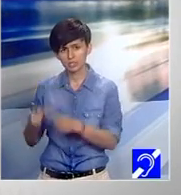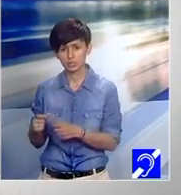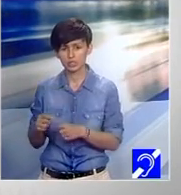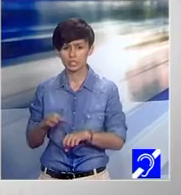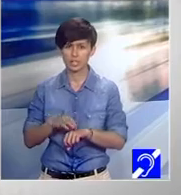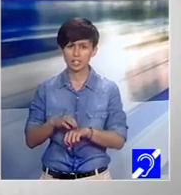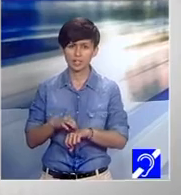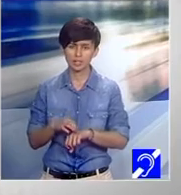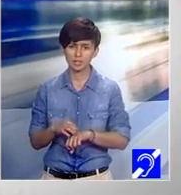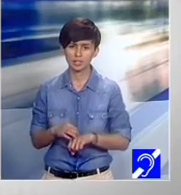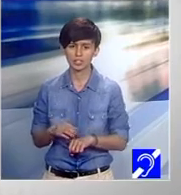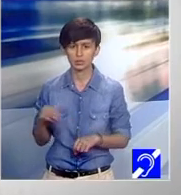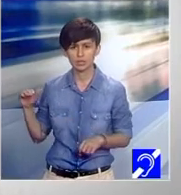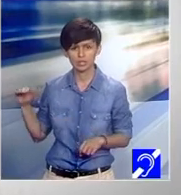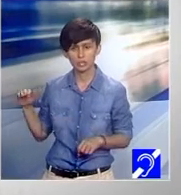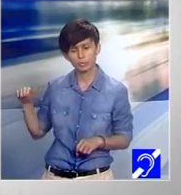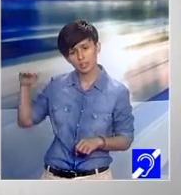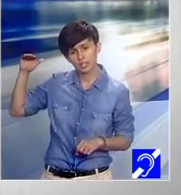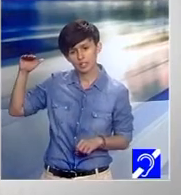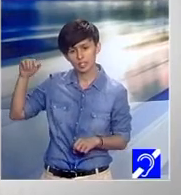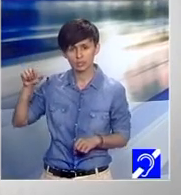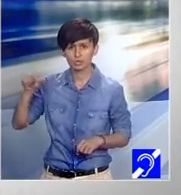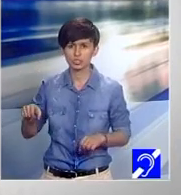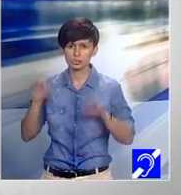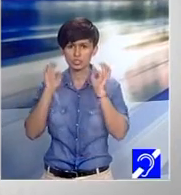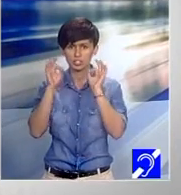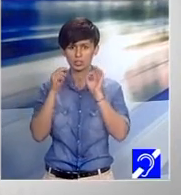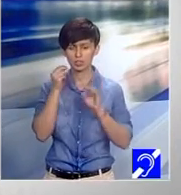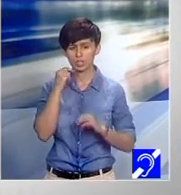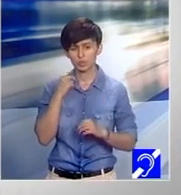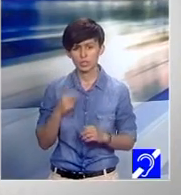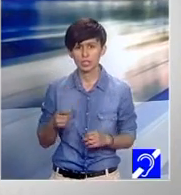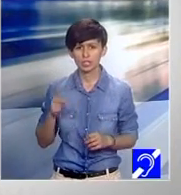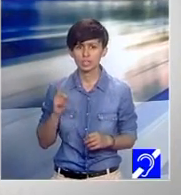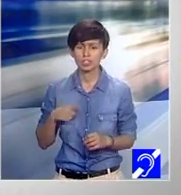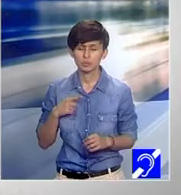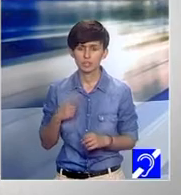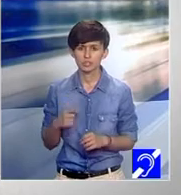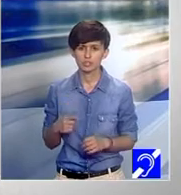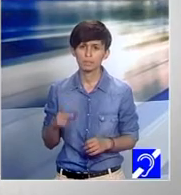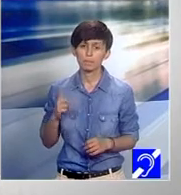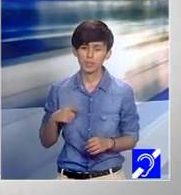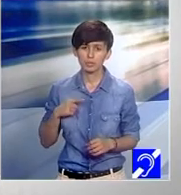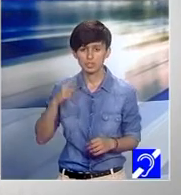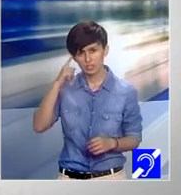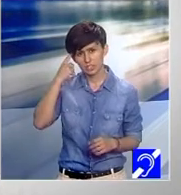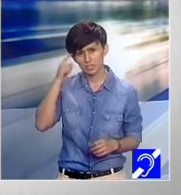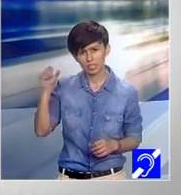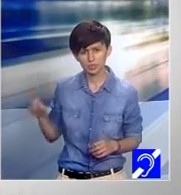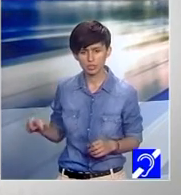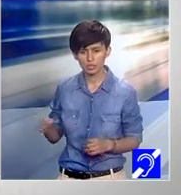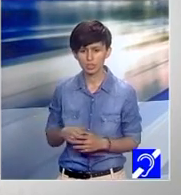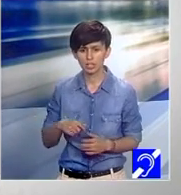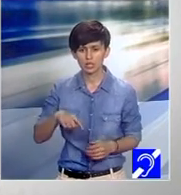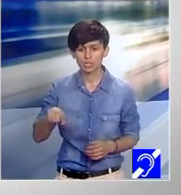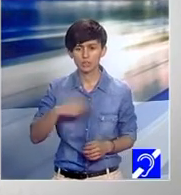și cel de la adulți și dieteticianul trebuie să facă parte, ci și psihologul clinician. Noi am avut